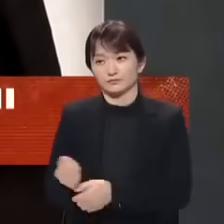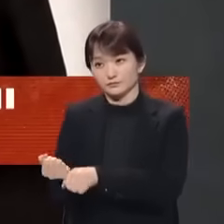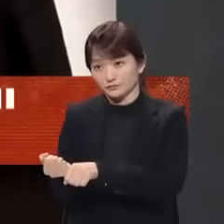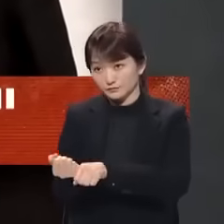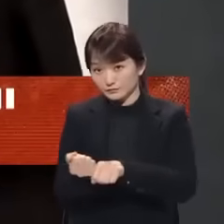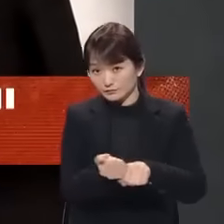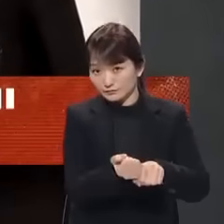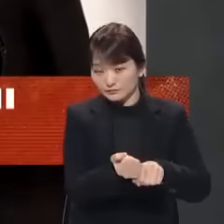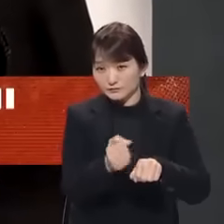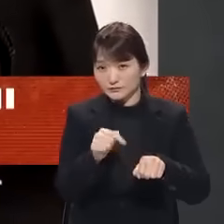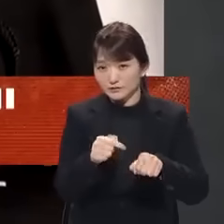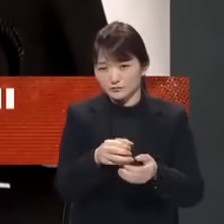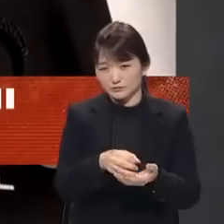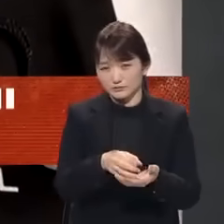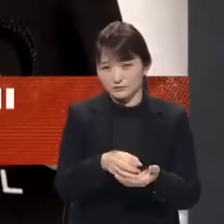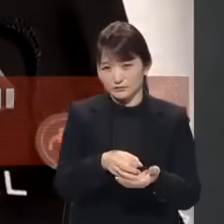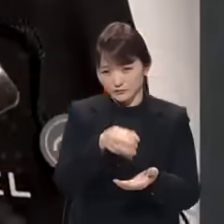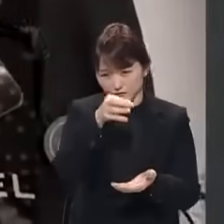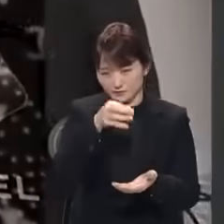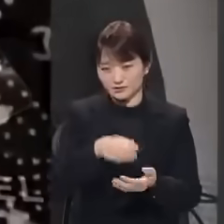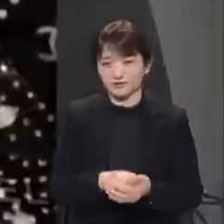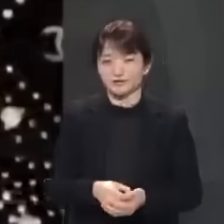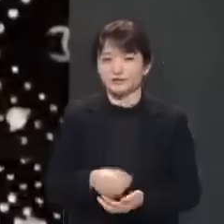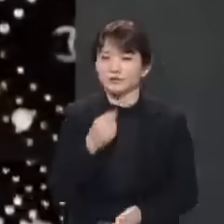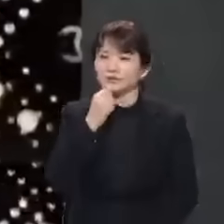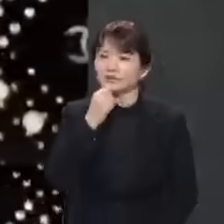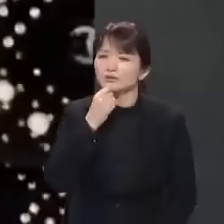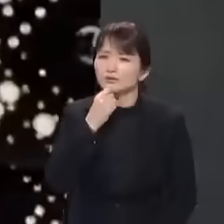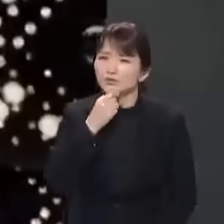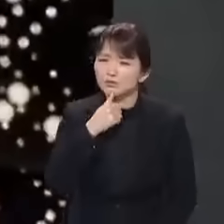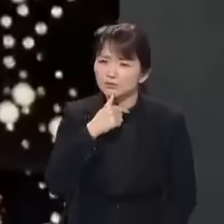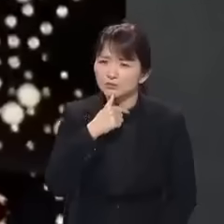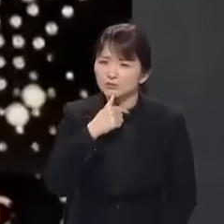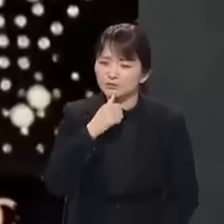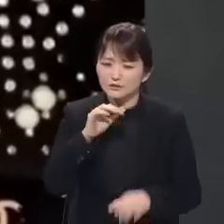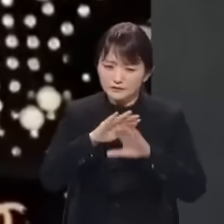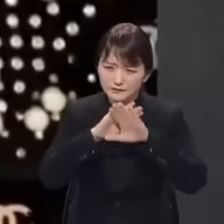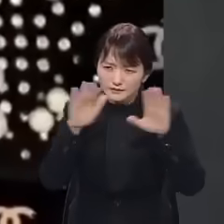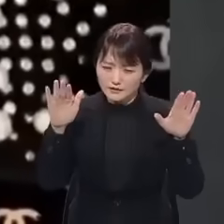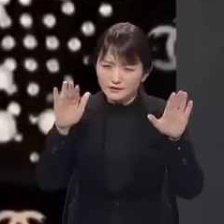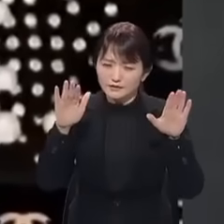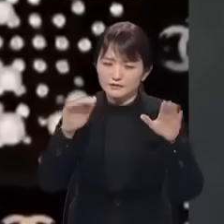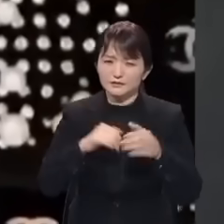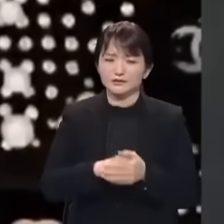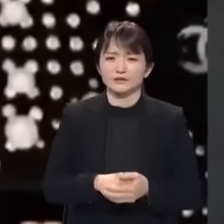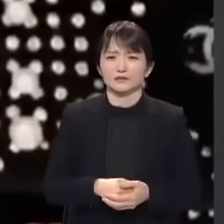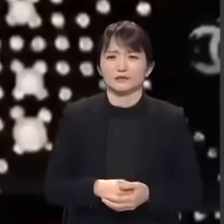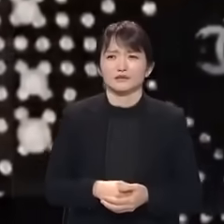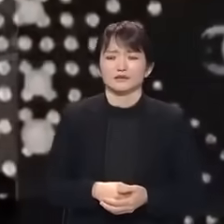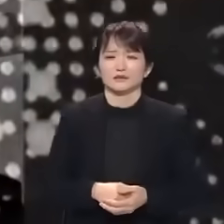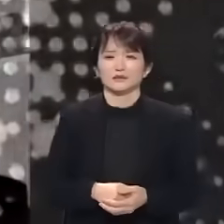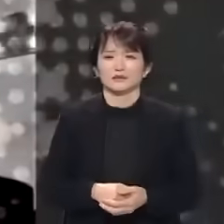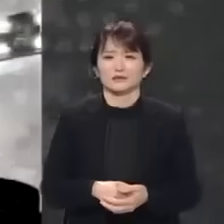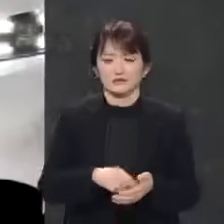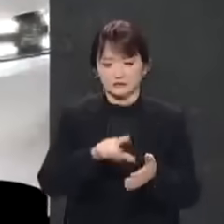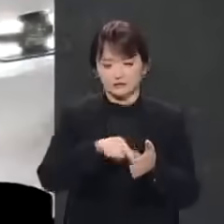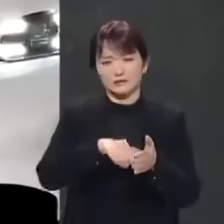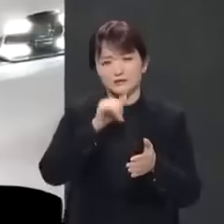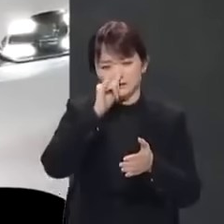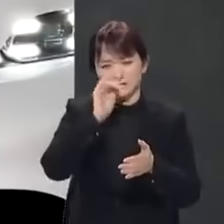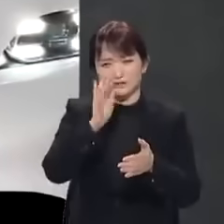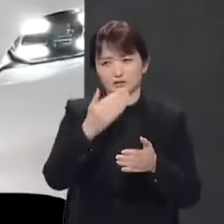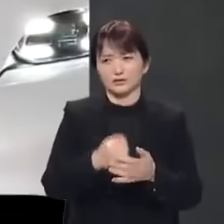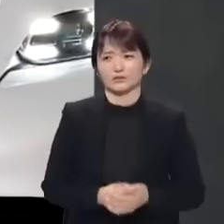그 자체도 뭐 어느 정도 비용이 들기도 하지만 평일 낮에 시간이 굉장히 많지 않으면 그래 돈도 많아야 되지만 여유도 많아야지 할 수 있는 스포츠 있잖아요.